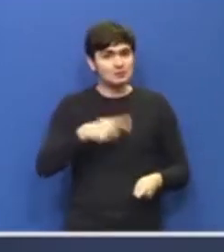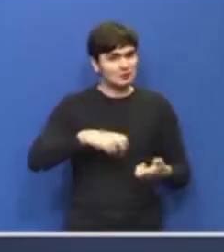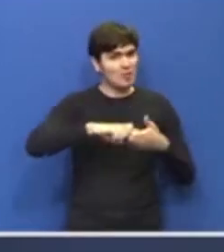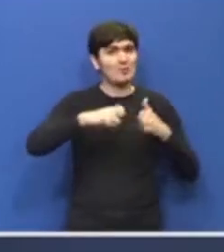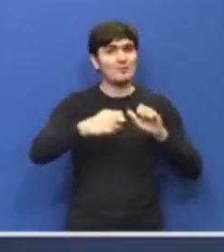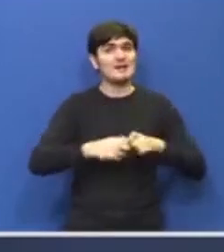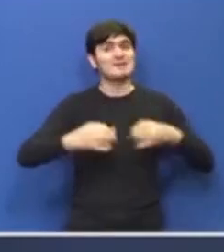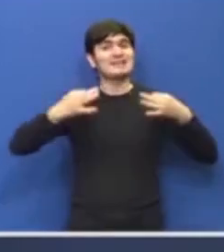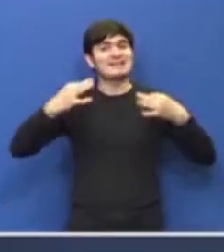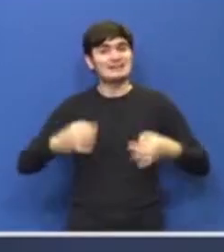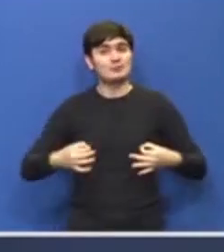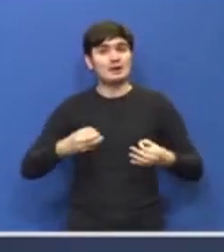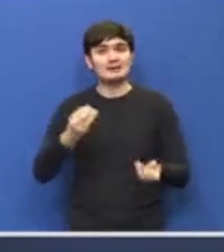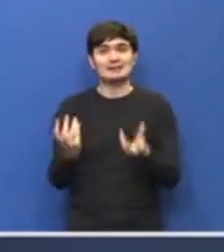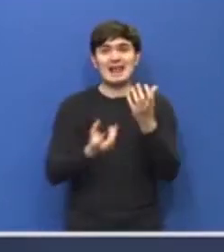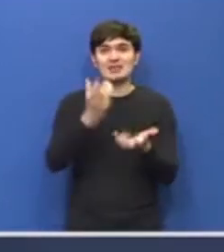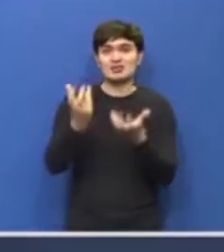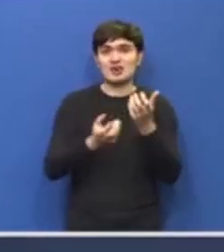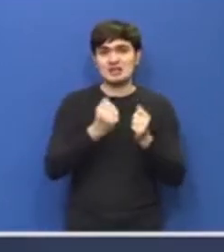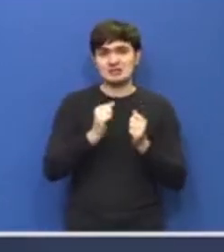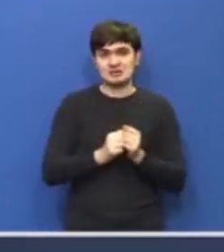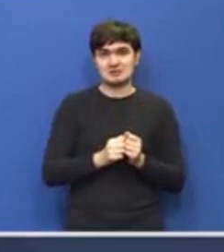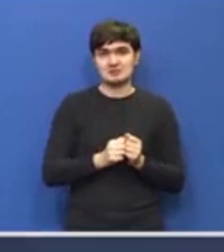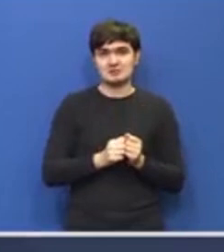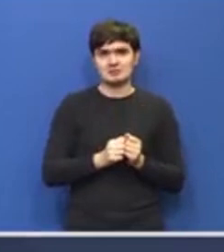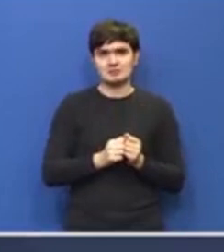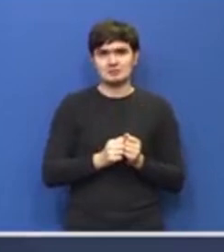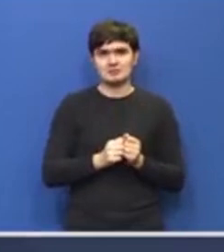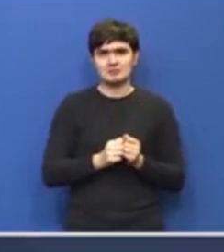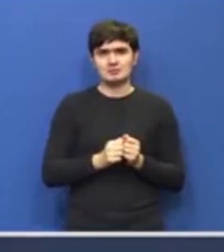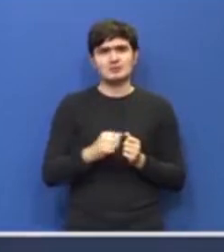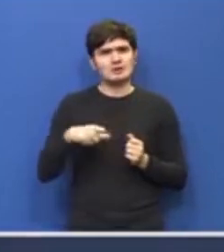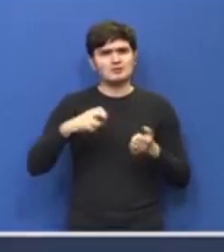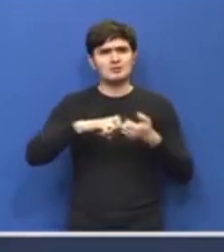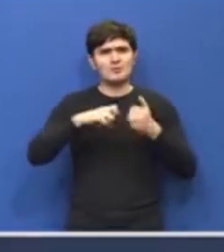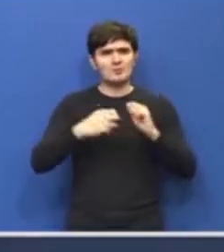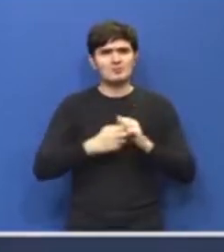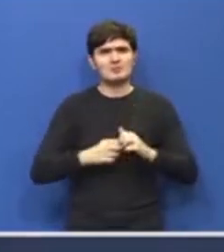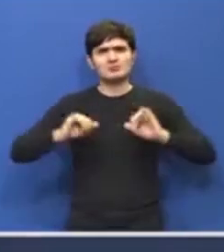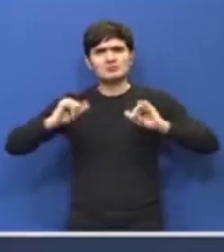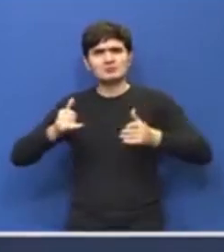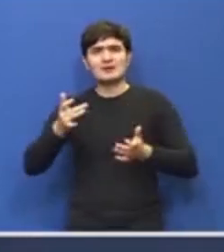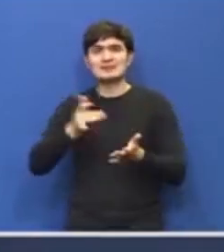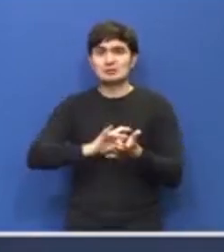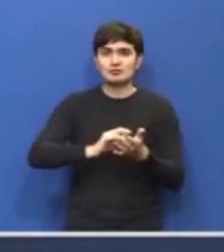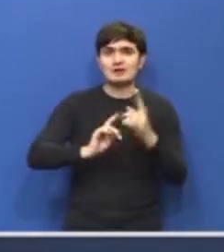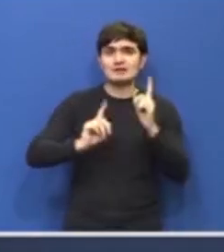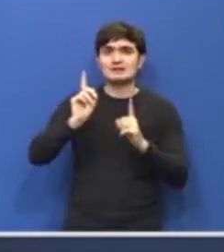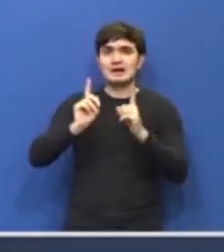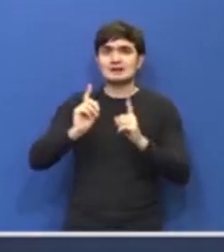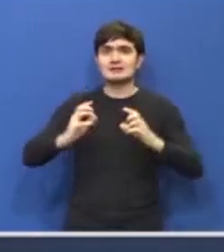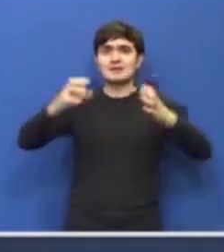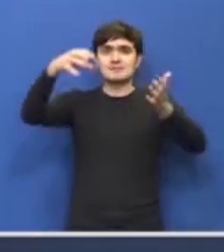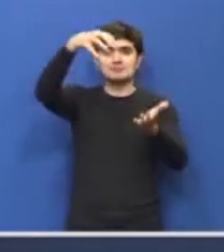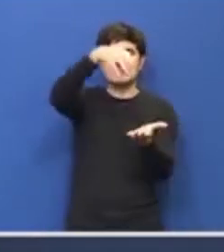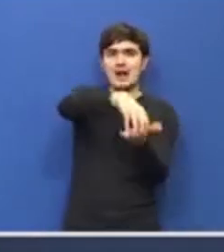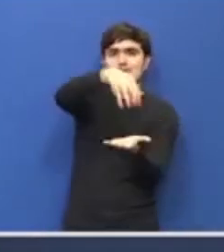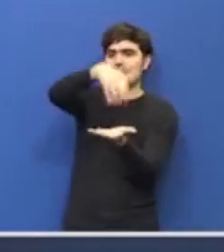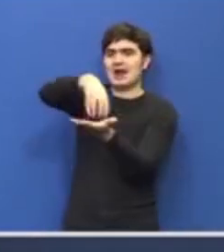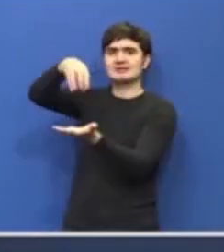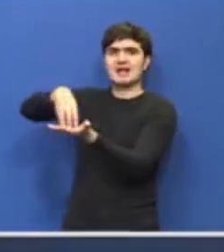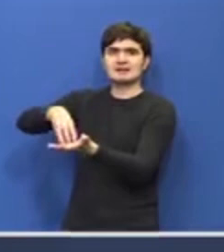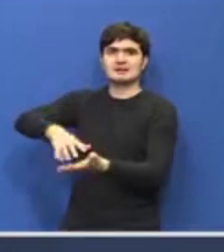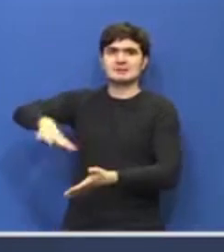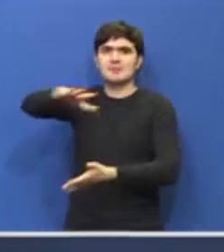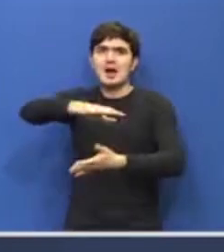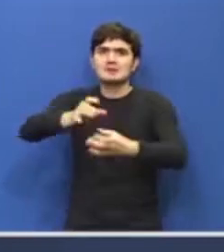de siguranță la incendii, o problemă de siguranță în situații de urgență, amplasarea acestor spații